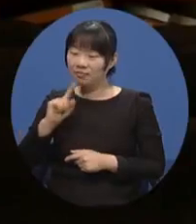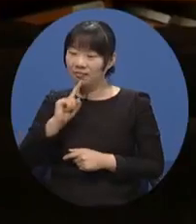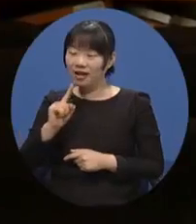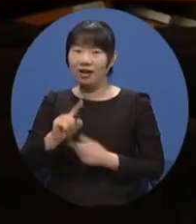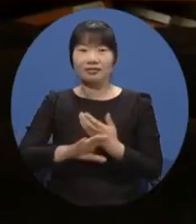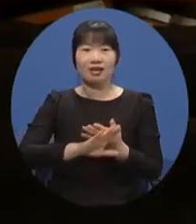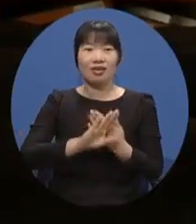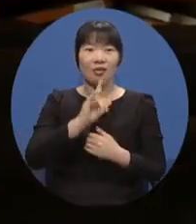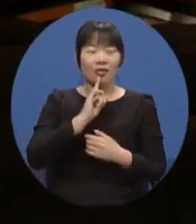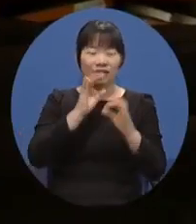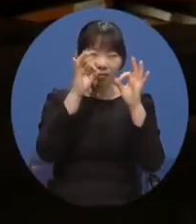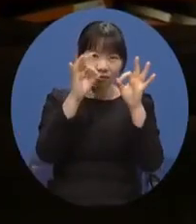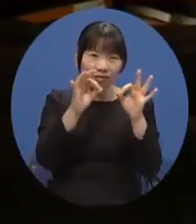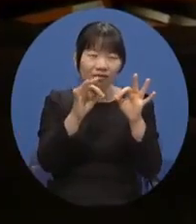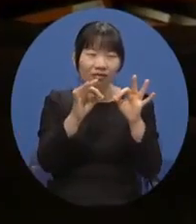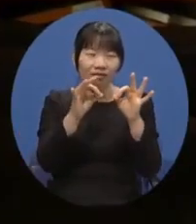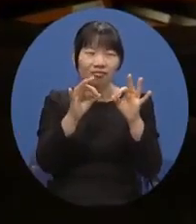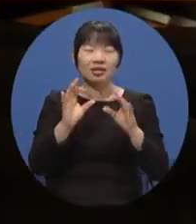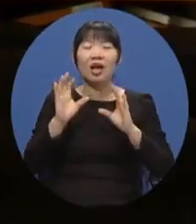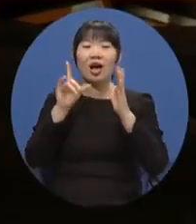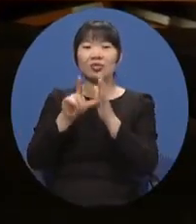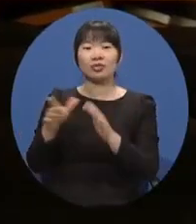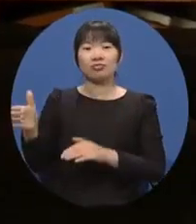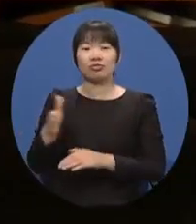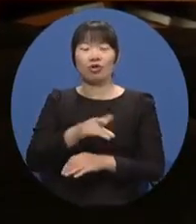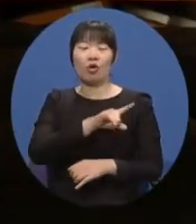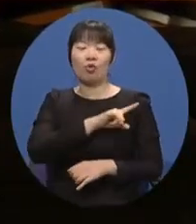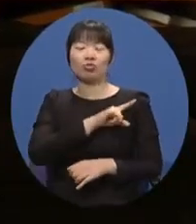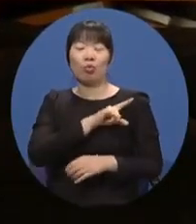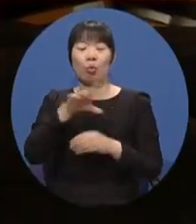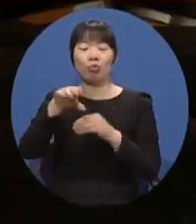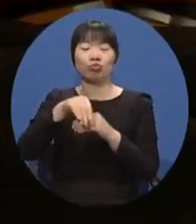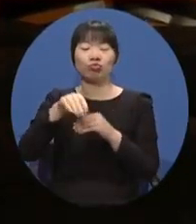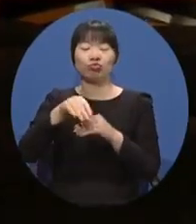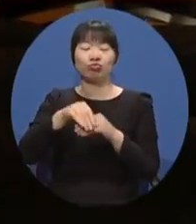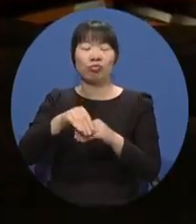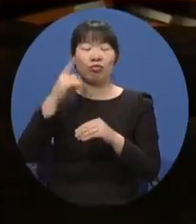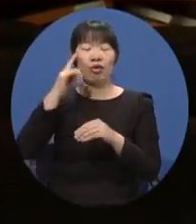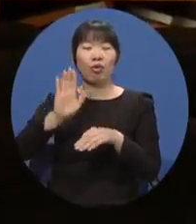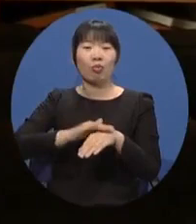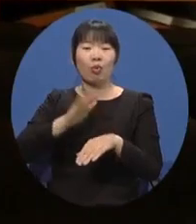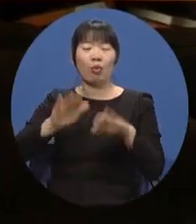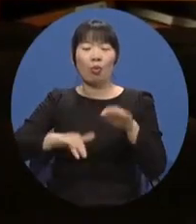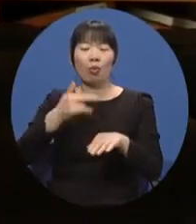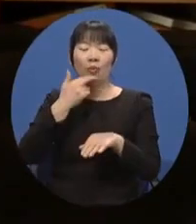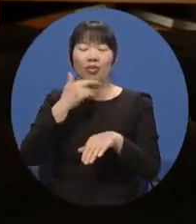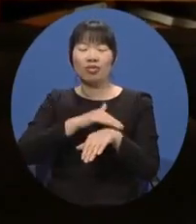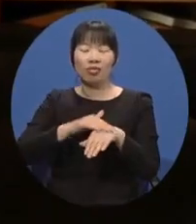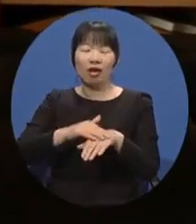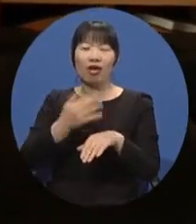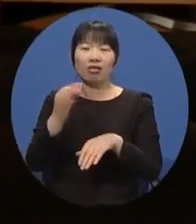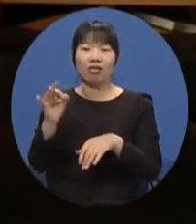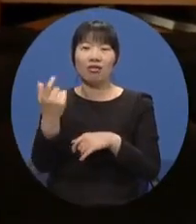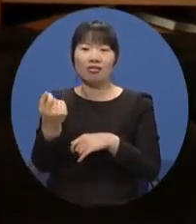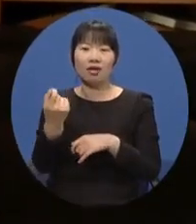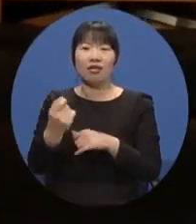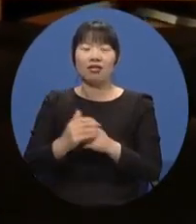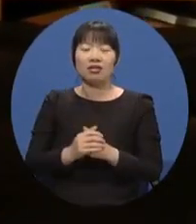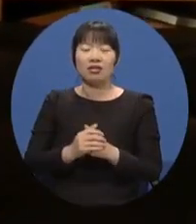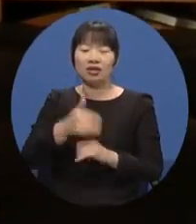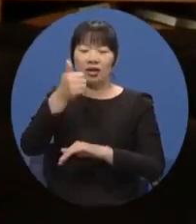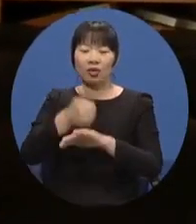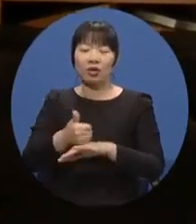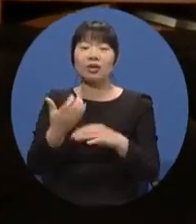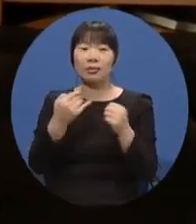언어들도 유아 때 가장 흡수를 편견 없이 그냥 받아들이는 것 같아요. 뭐 그런 뭐